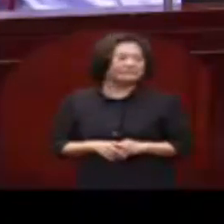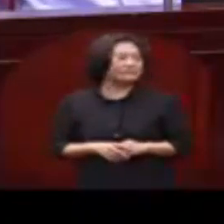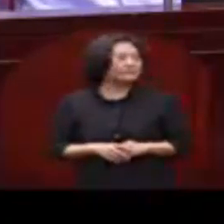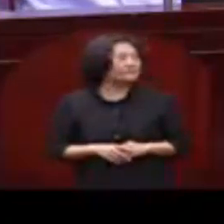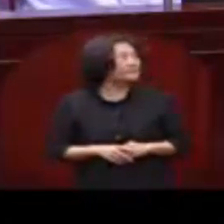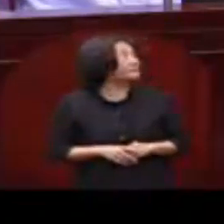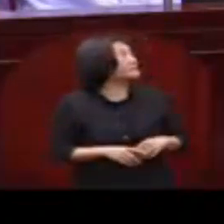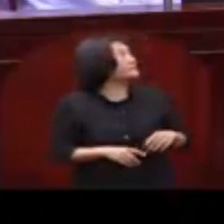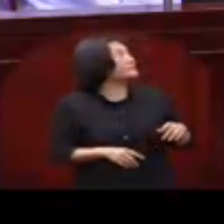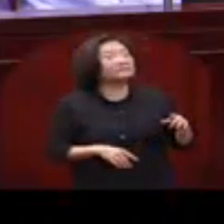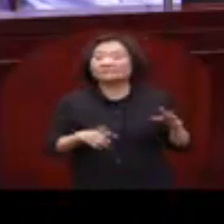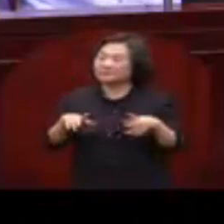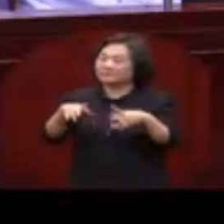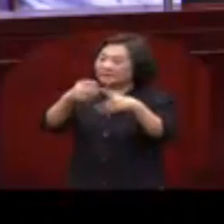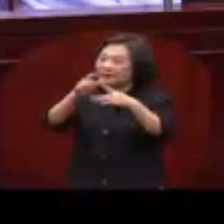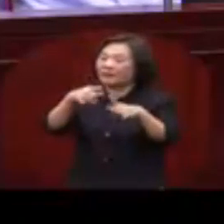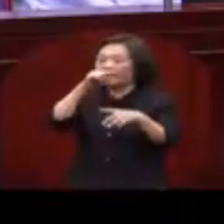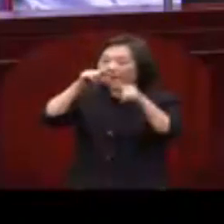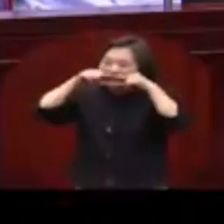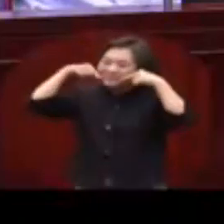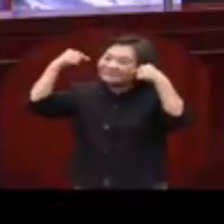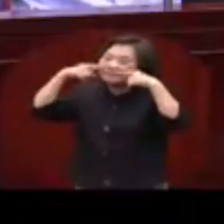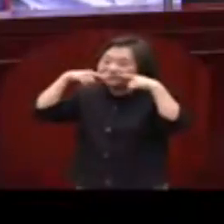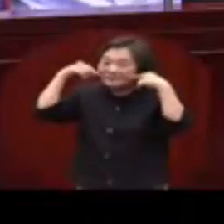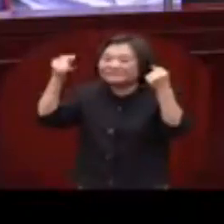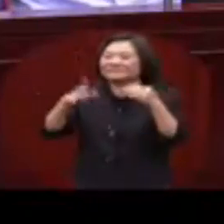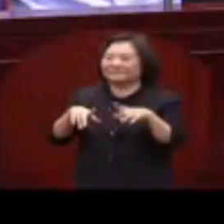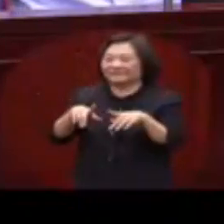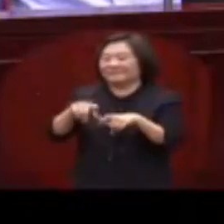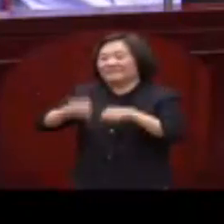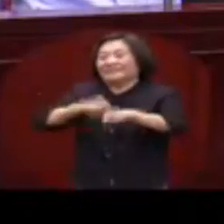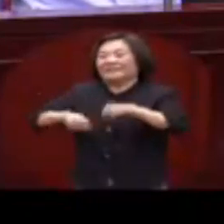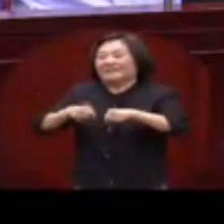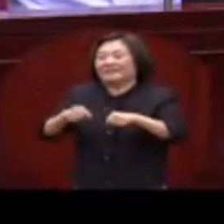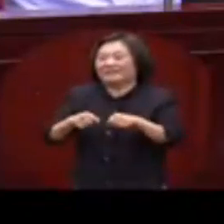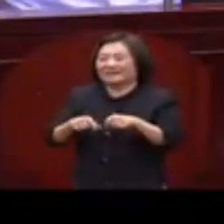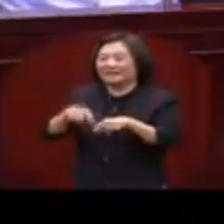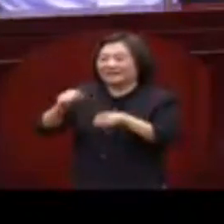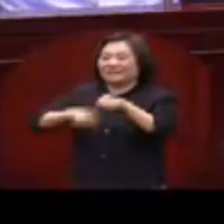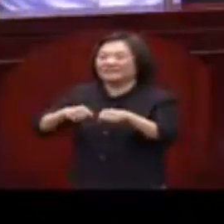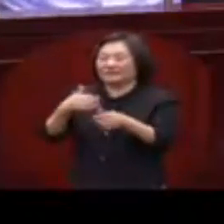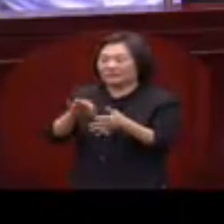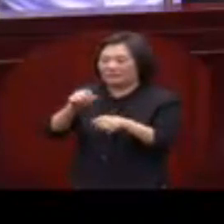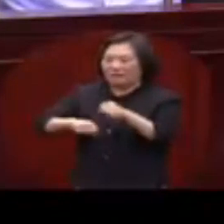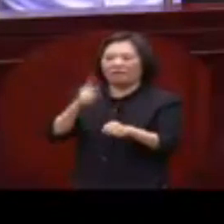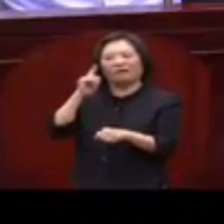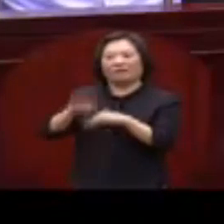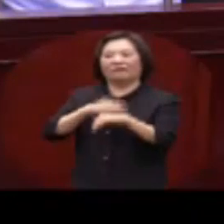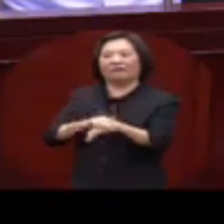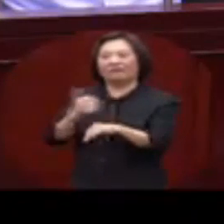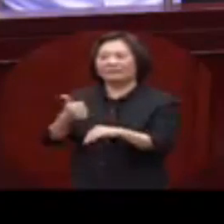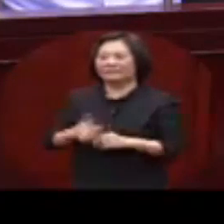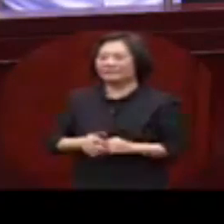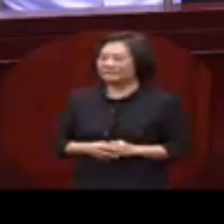那 U bike、U model、U car、U parking， 这大概是4个 U， 你知道哈 ？U bike 算是很成功了哈，